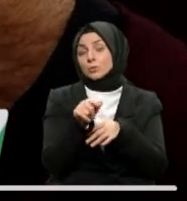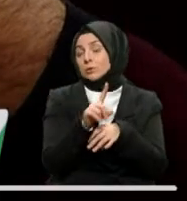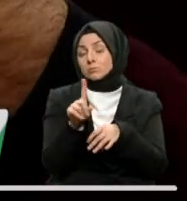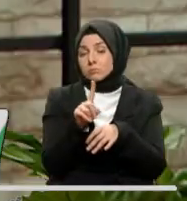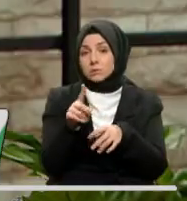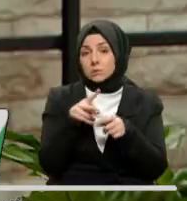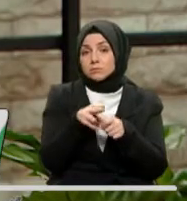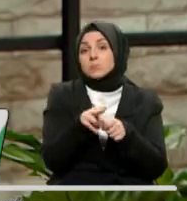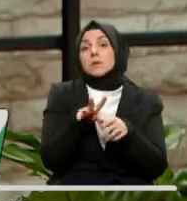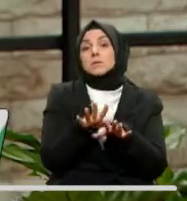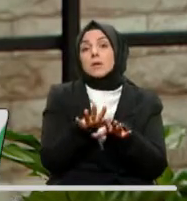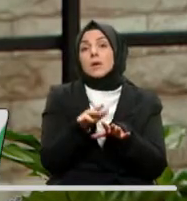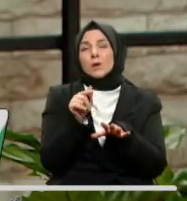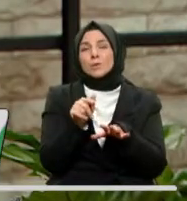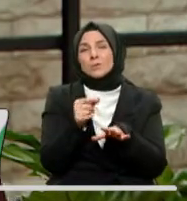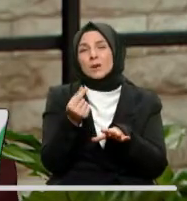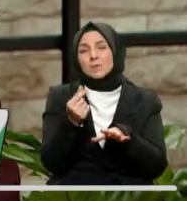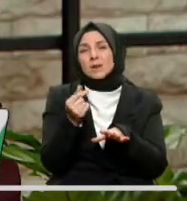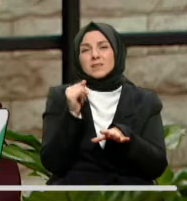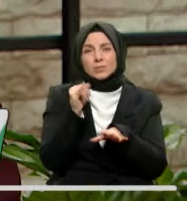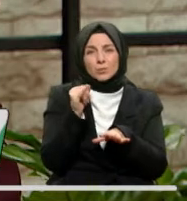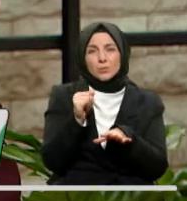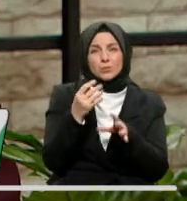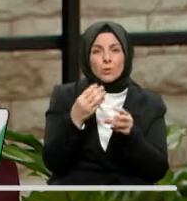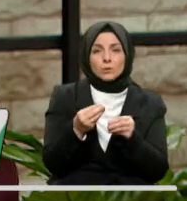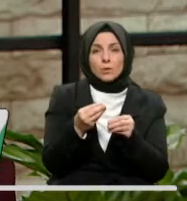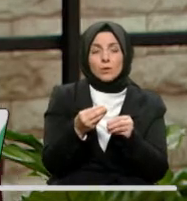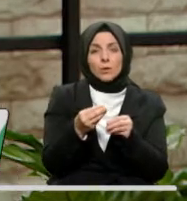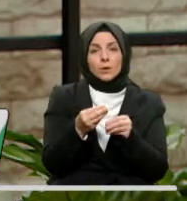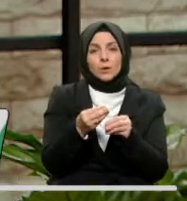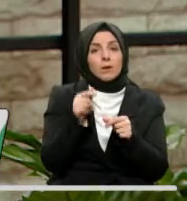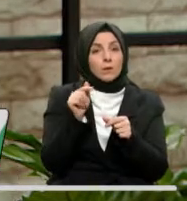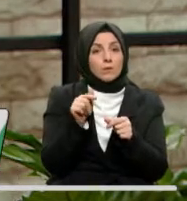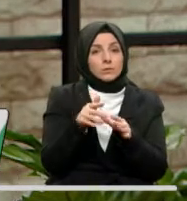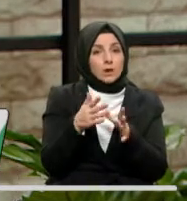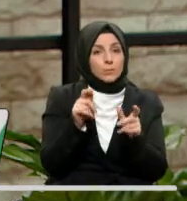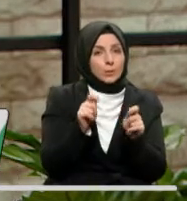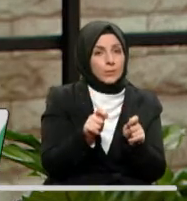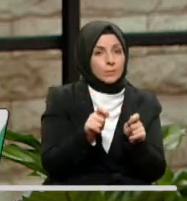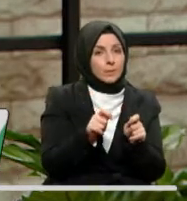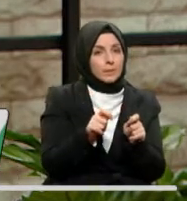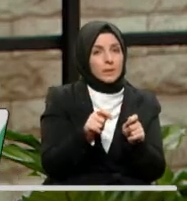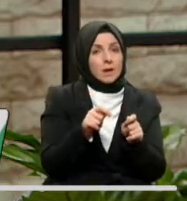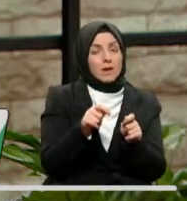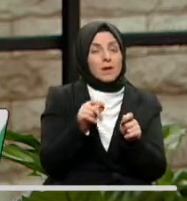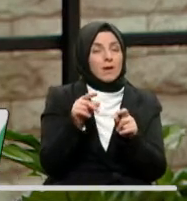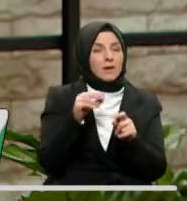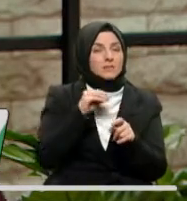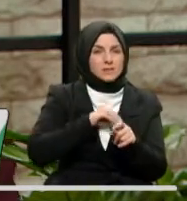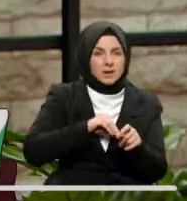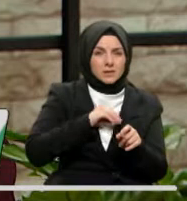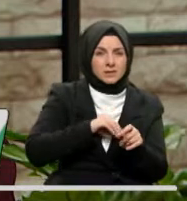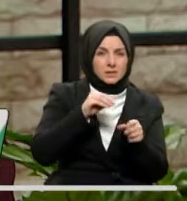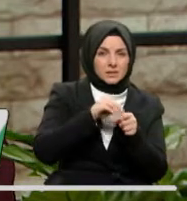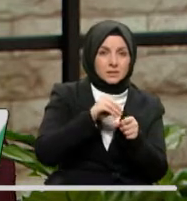kökleri hocam böyle biraz çirkin gibi duruyor değil mi görüntüyü bozuyor gibi geliyor onlar yapıyor Sanki içeriden yanlışlıkla